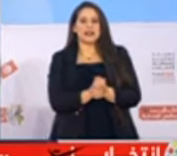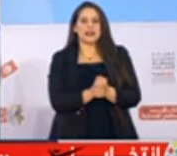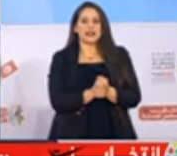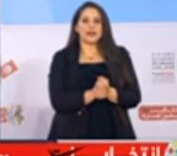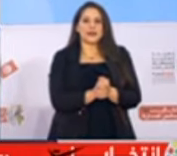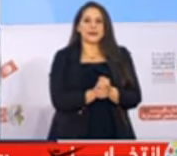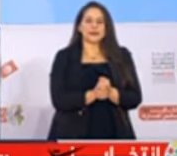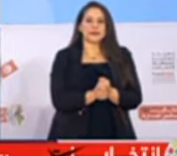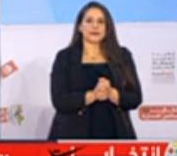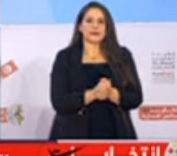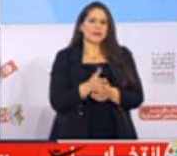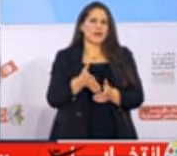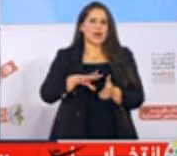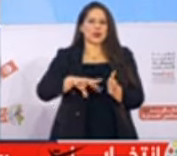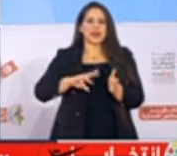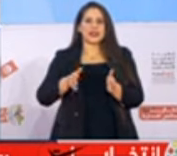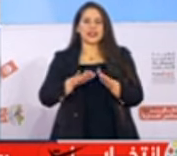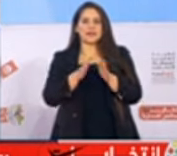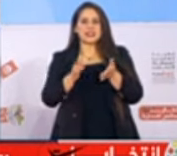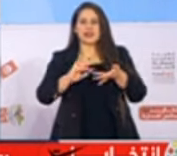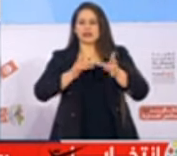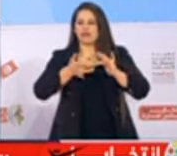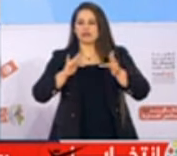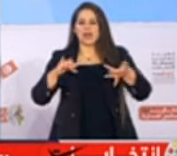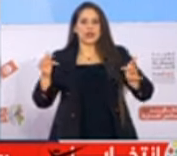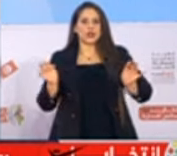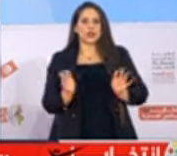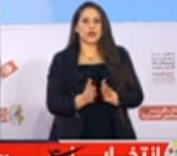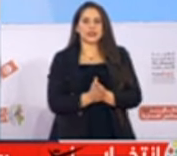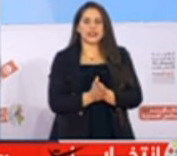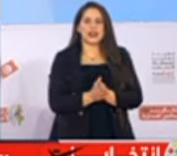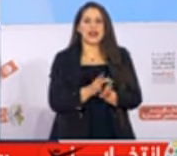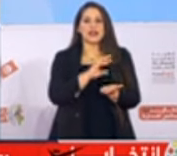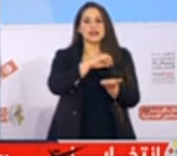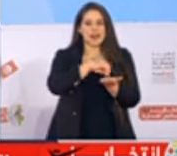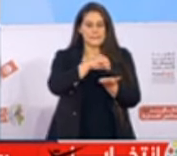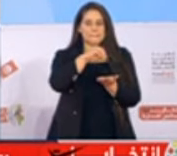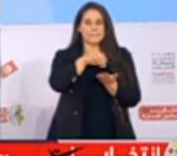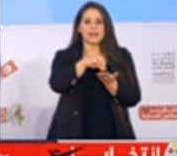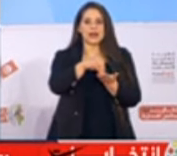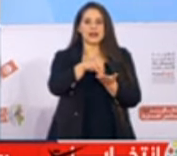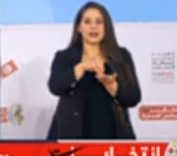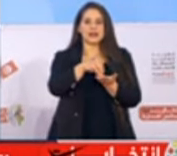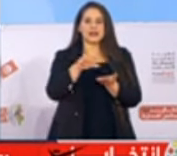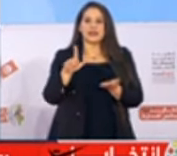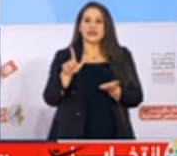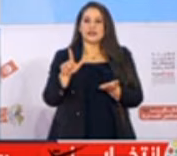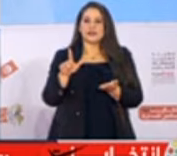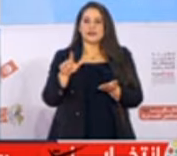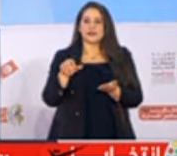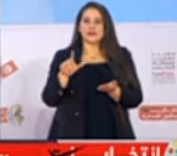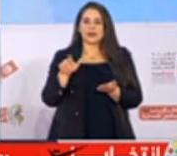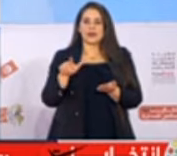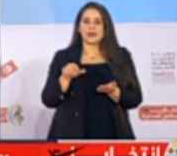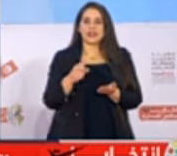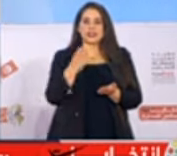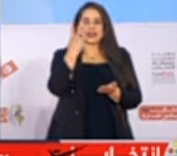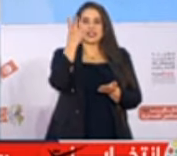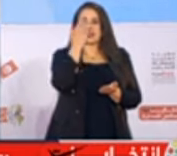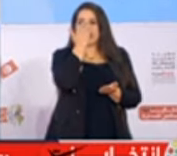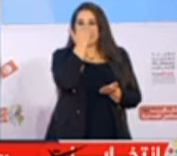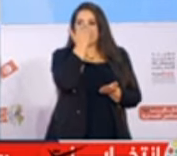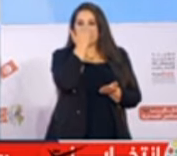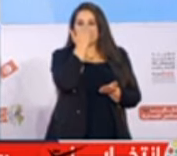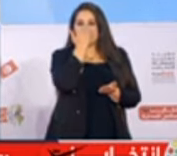الاجتماعي أو كذلك على منصات الإلكترونية. فما إحالات فعلا، فما عنا إلى حدود 2 فيفري